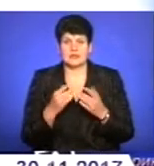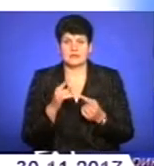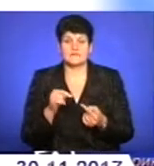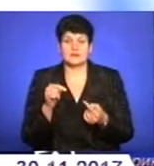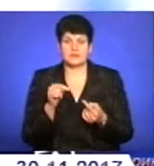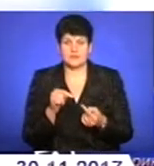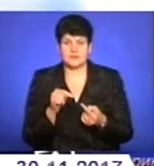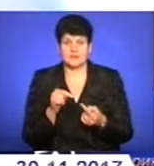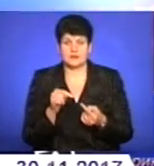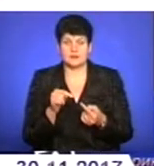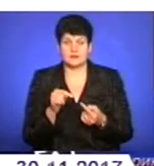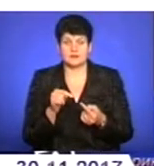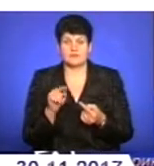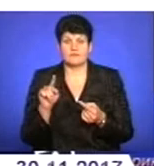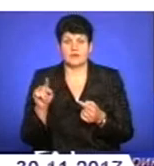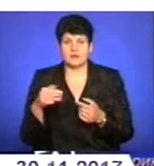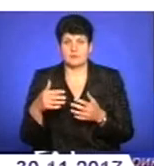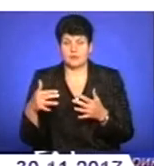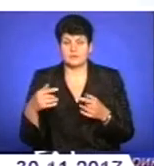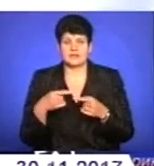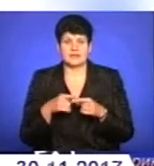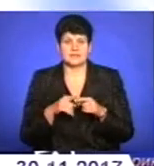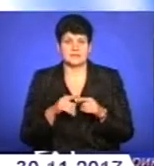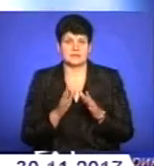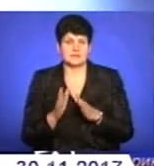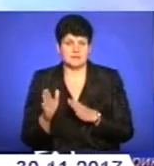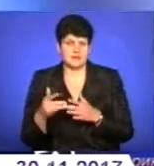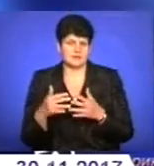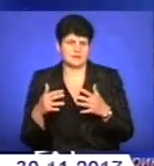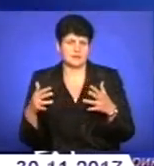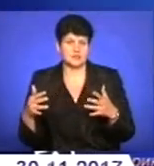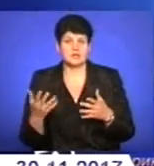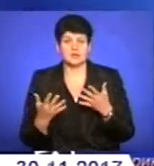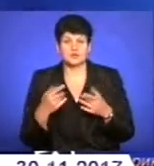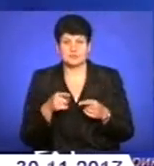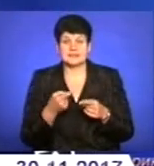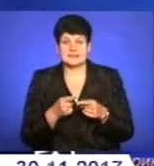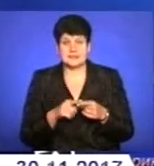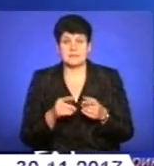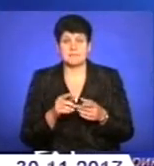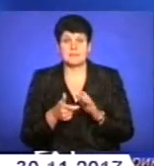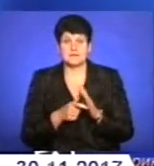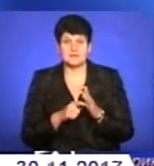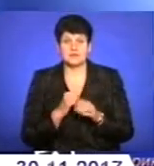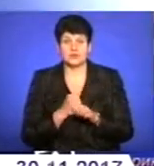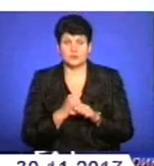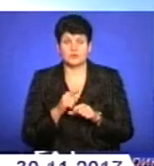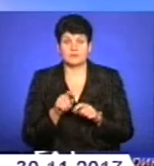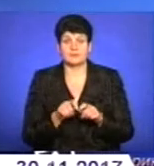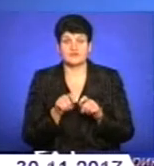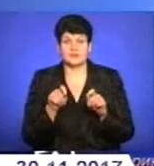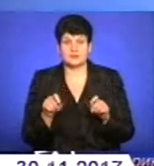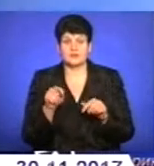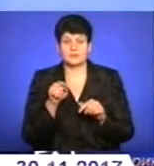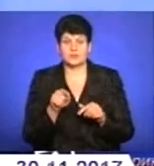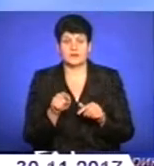відповідало санітарним вимогам, техніці безпеки і так далі. Якщо ми таке приміщення робимо, то ми відкриваємо в ньому експозиційний